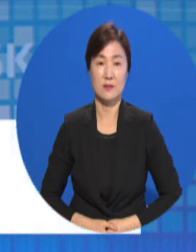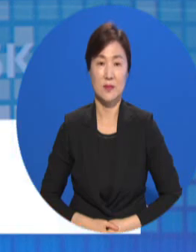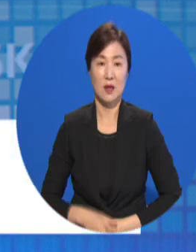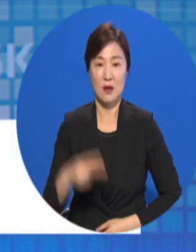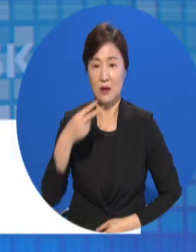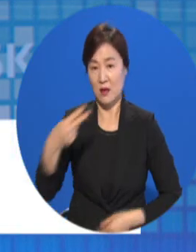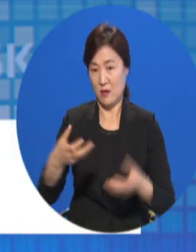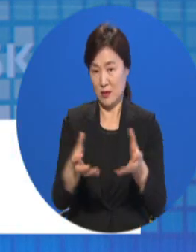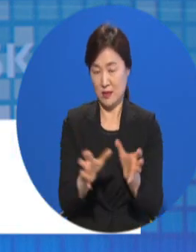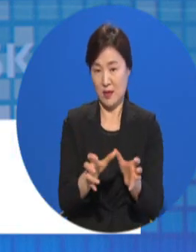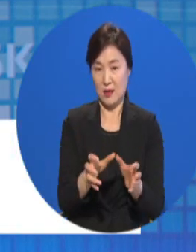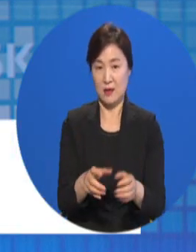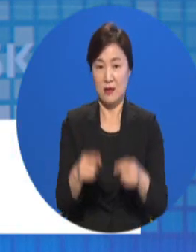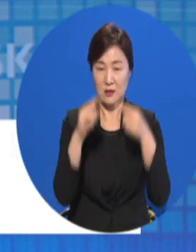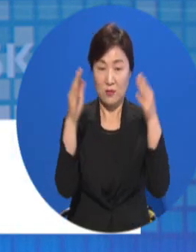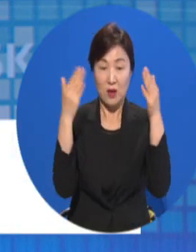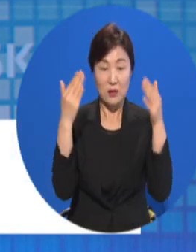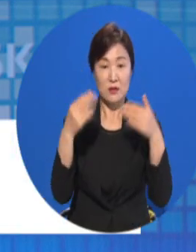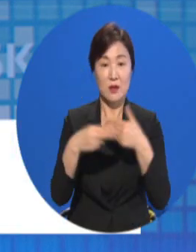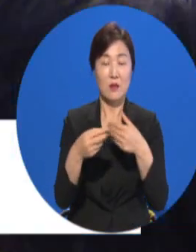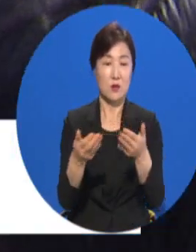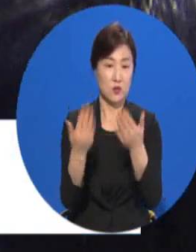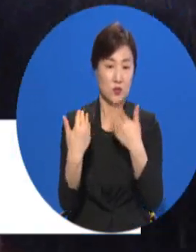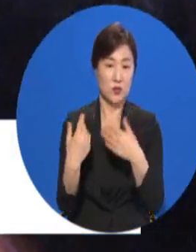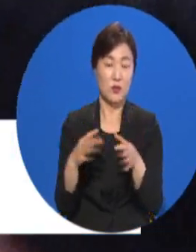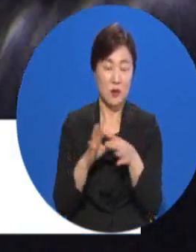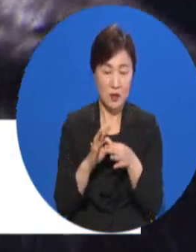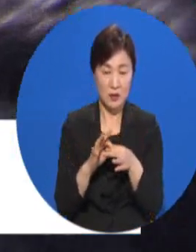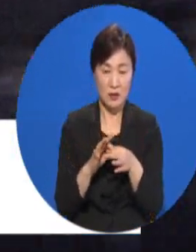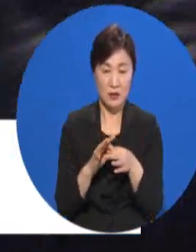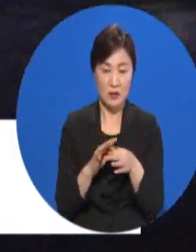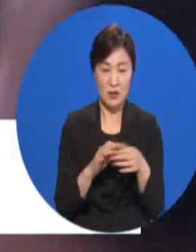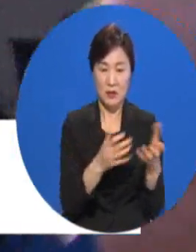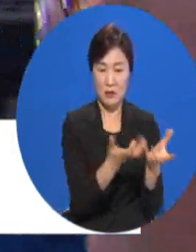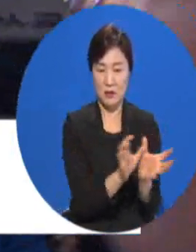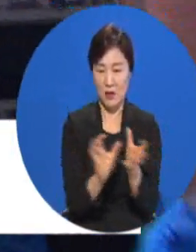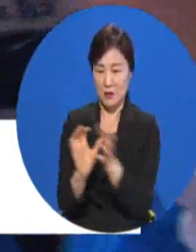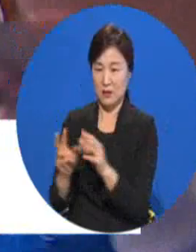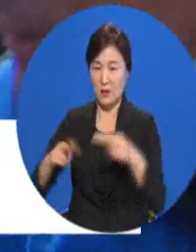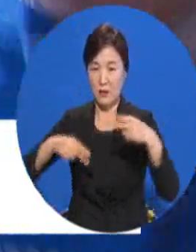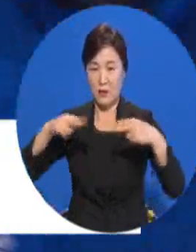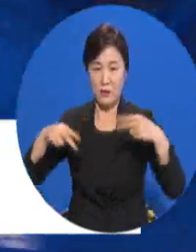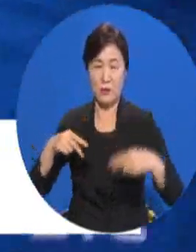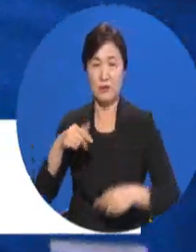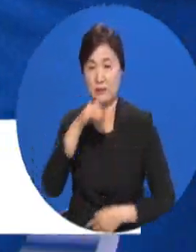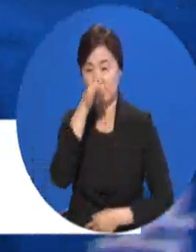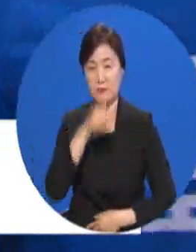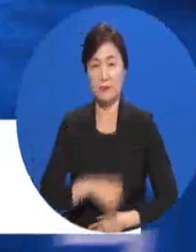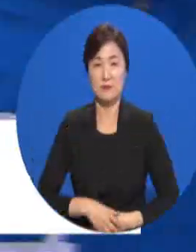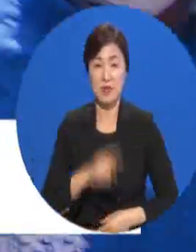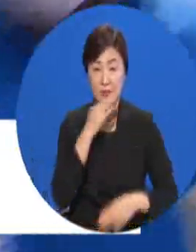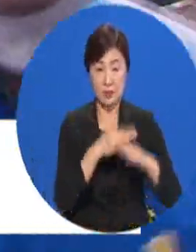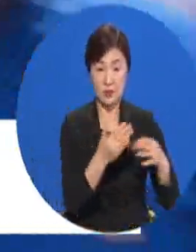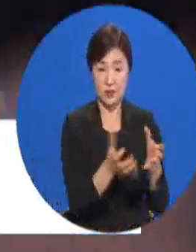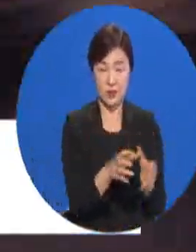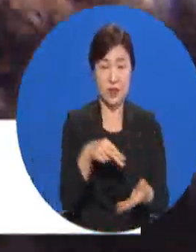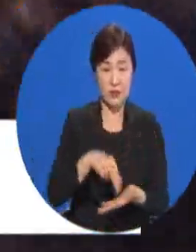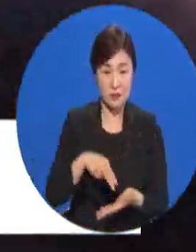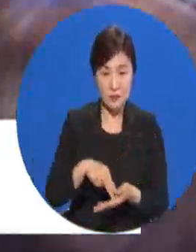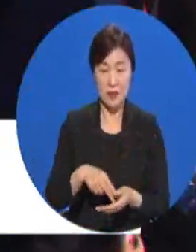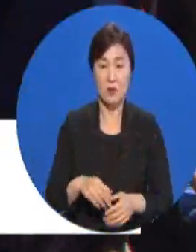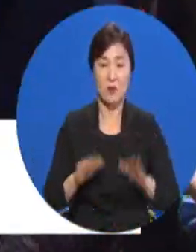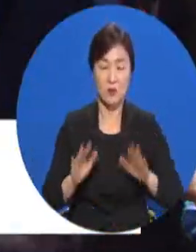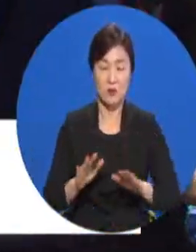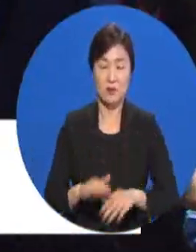여당의 도내 의과대학 유치 공약과 관련해 정당 사이 설전이 오고 갔습니다. 더불어민주당 전남도당은 논평을